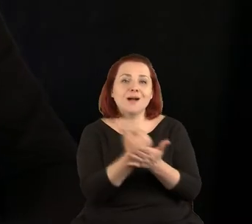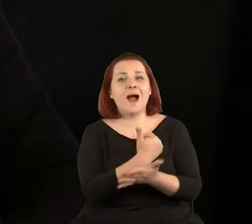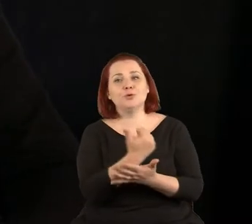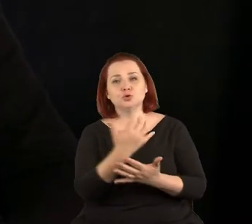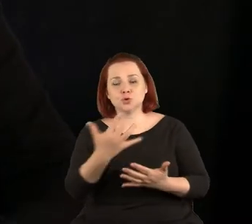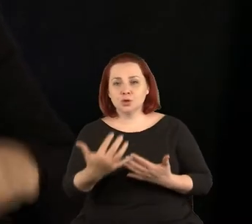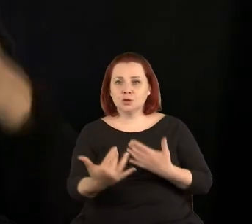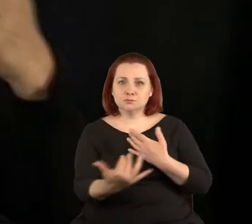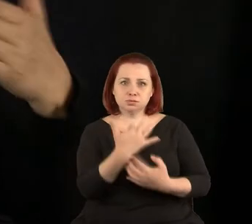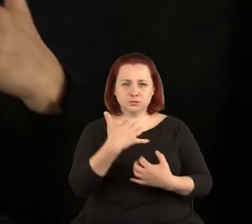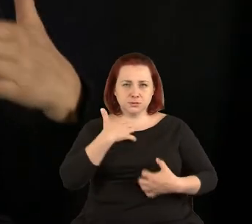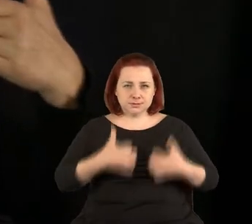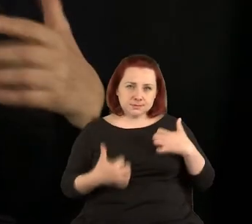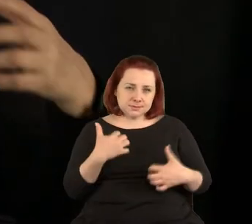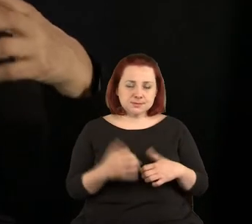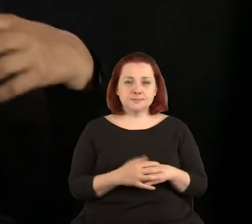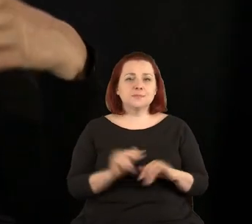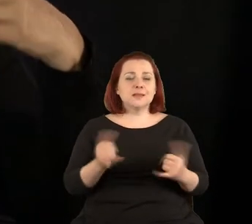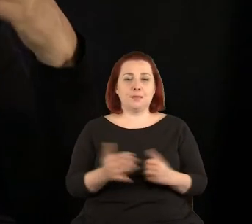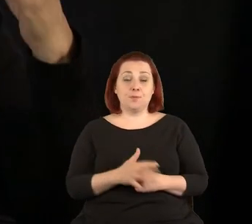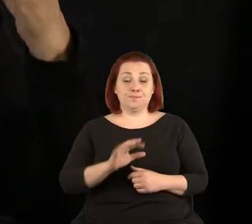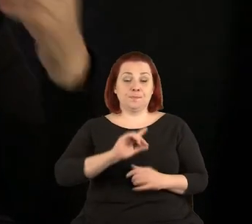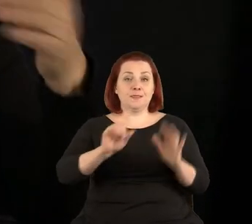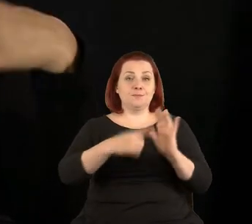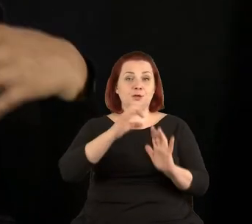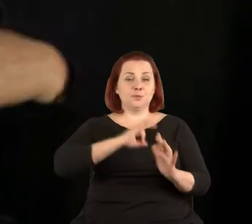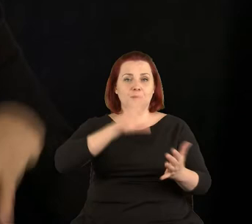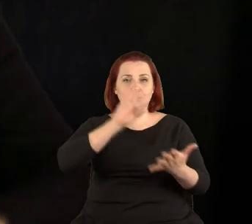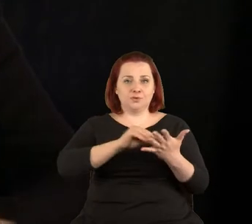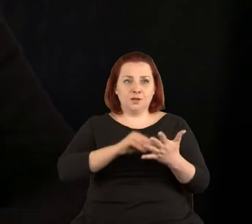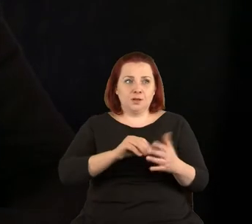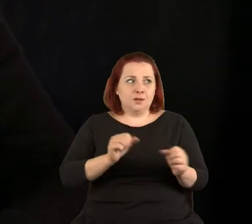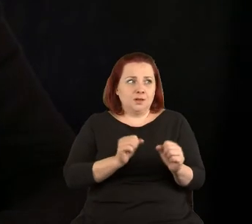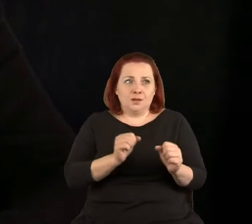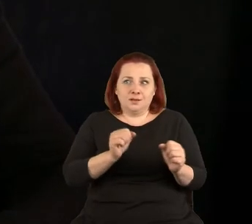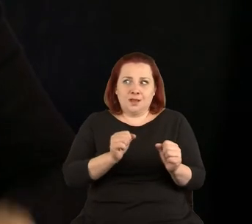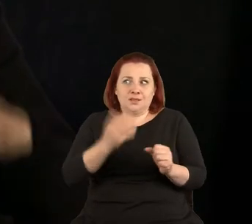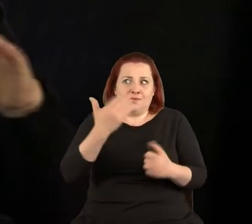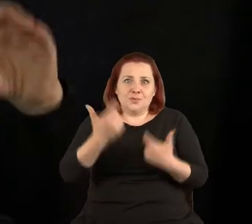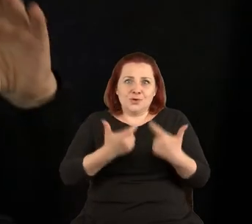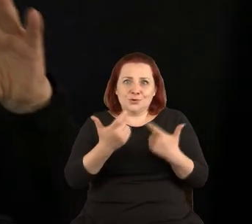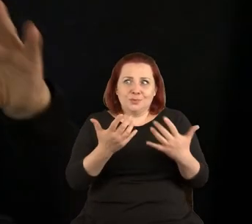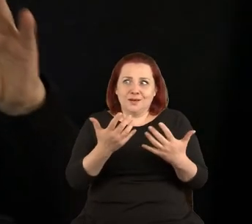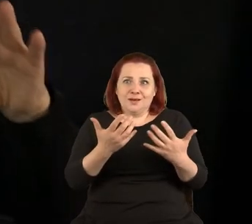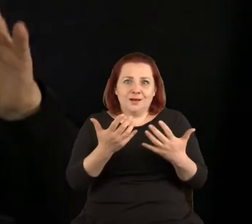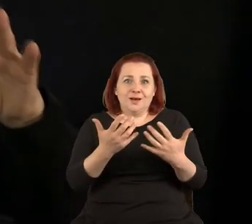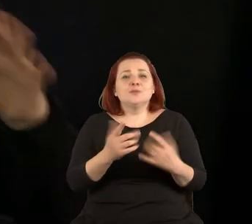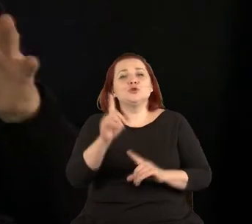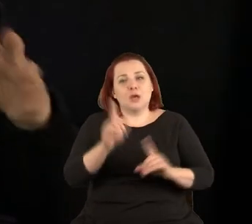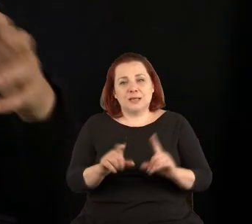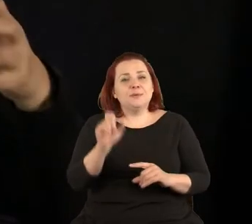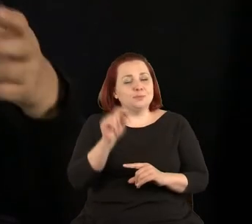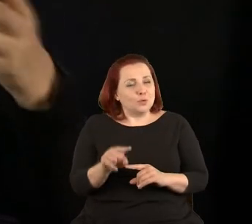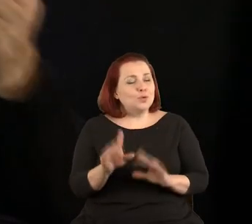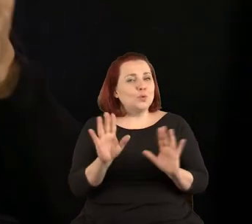jest? Bo jak mówię, to pierwsze moje doświadczenie takiego lęku, że nie wiem, co zrobić, doskwiera mi jeszcze czasami, czy